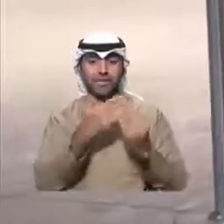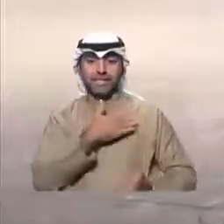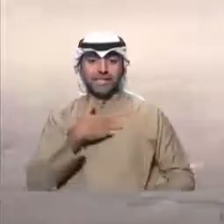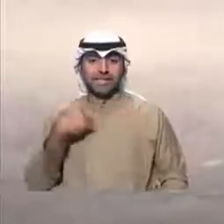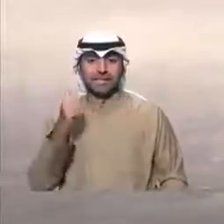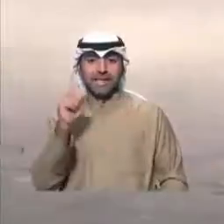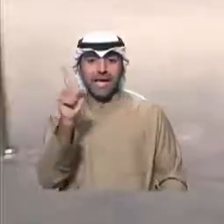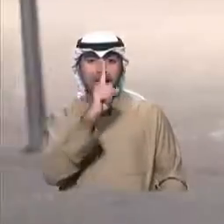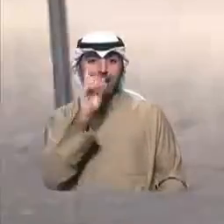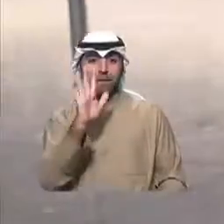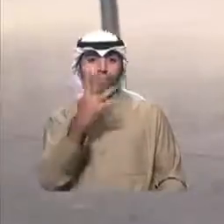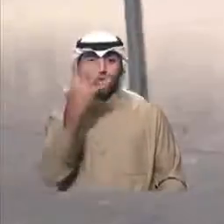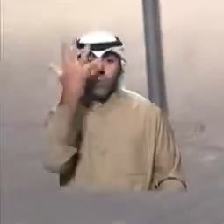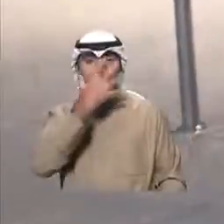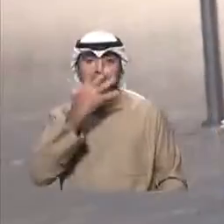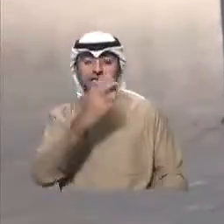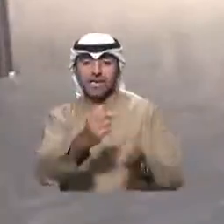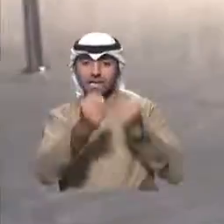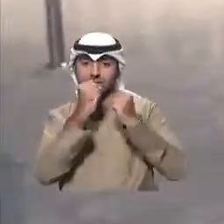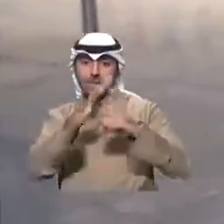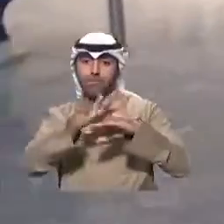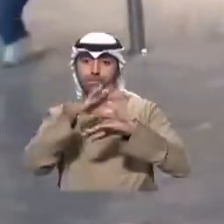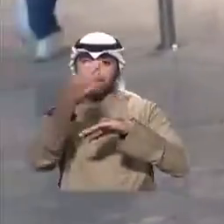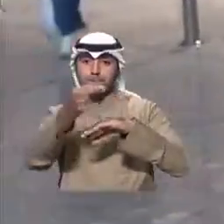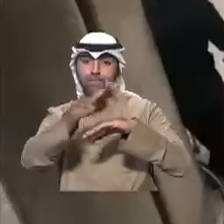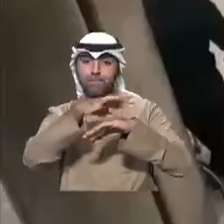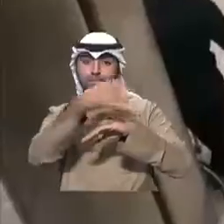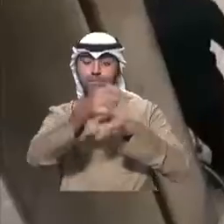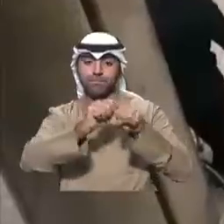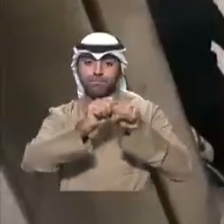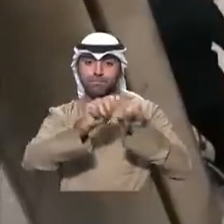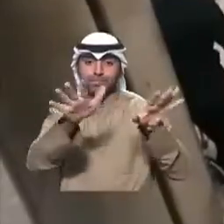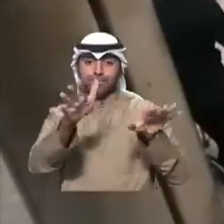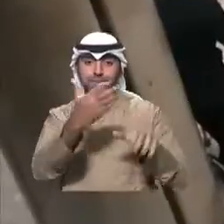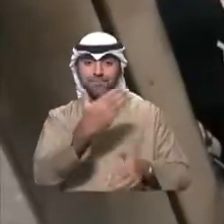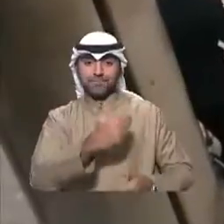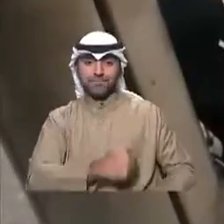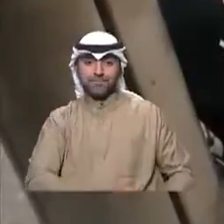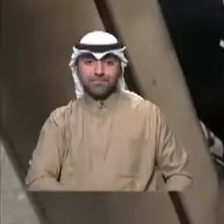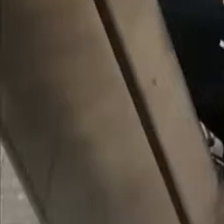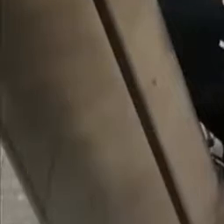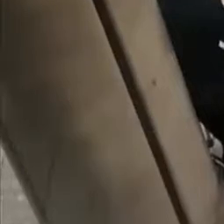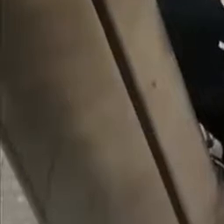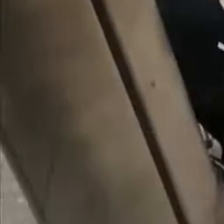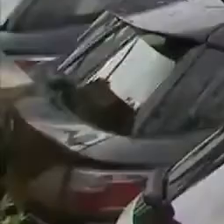مؤكدة الدخول في الموجة الرابعة من الجائحة رسمياً.